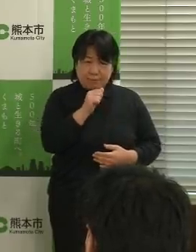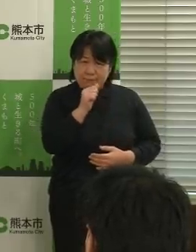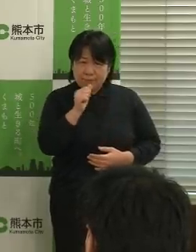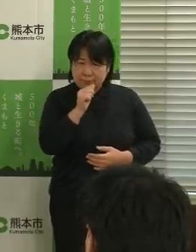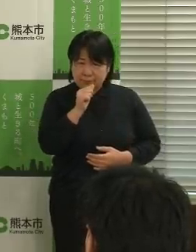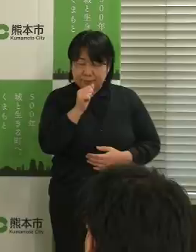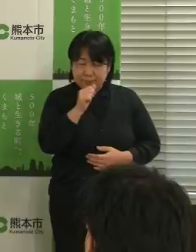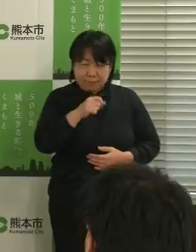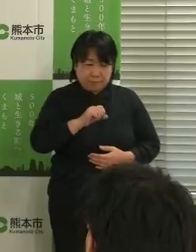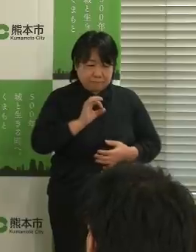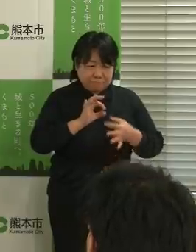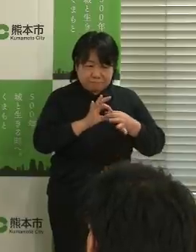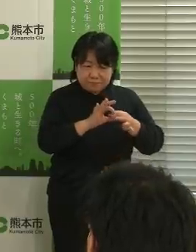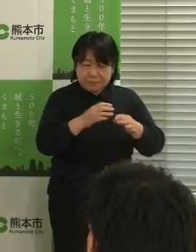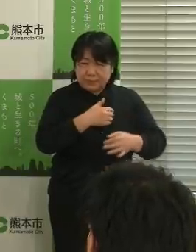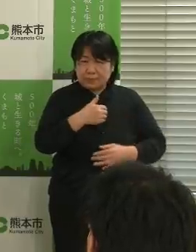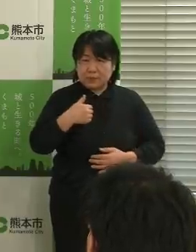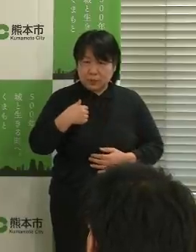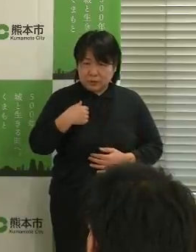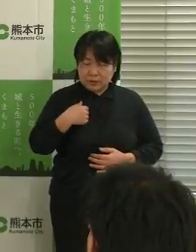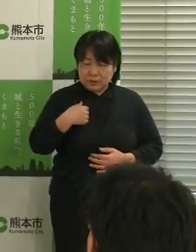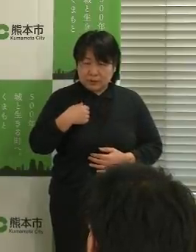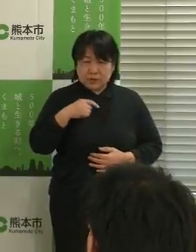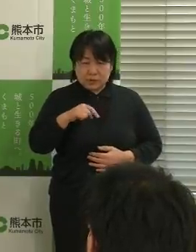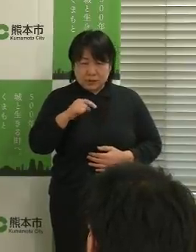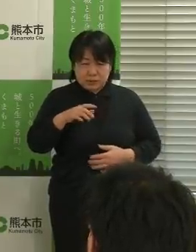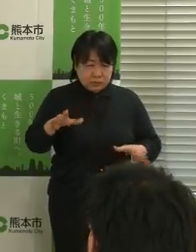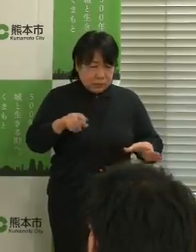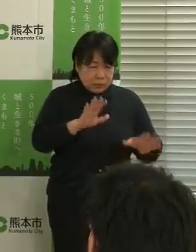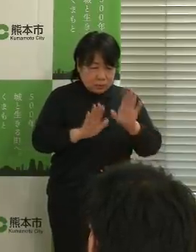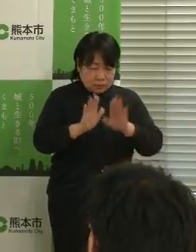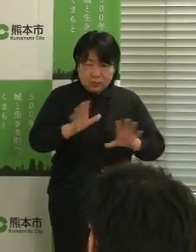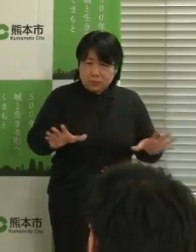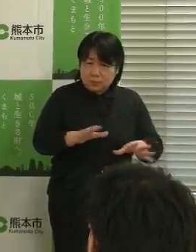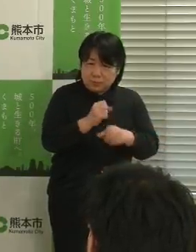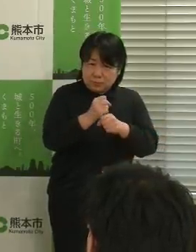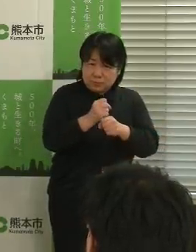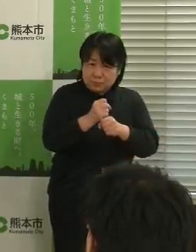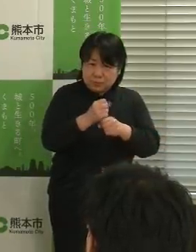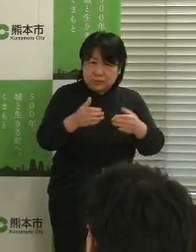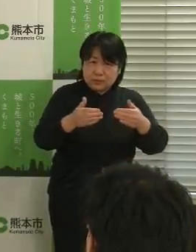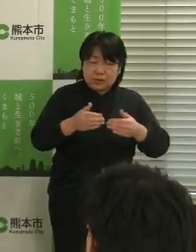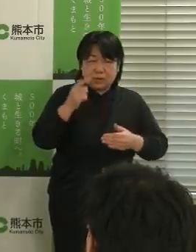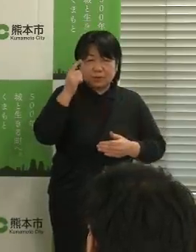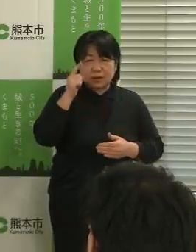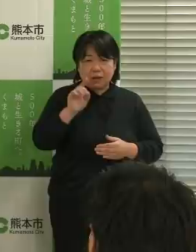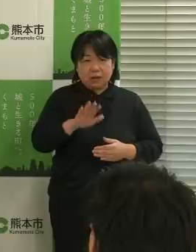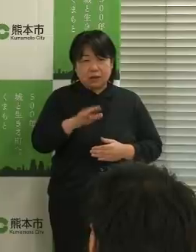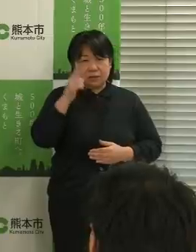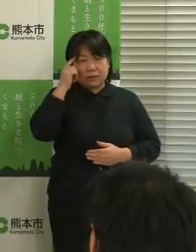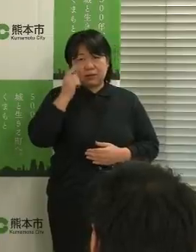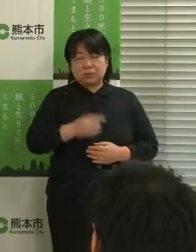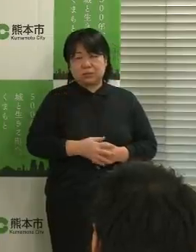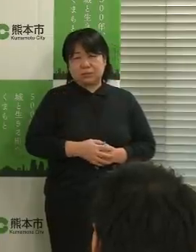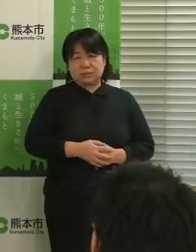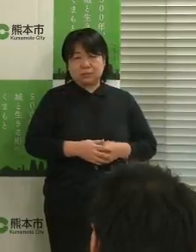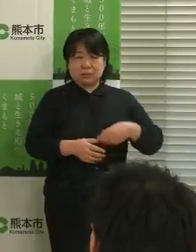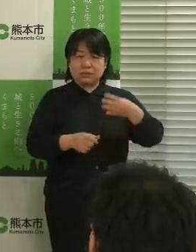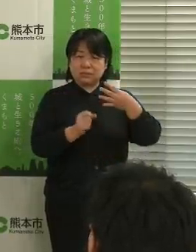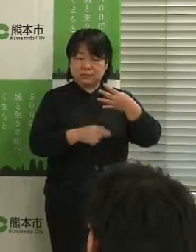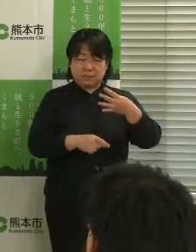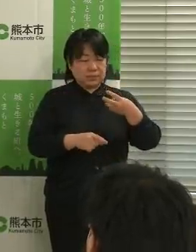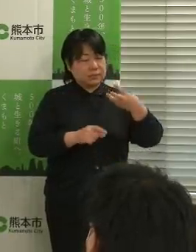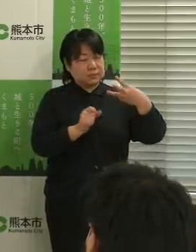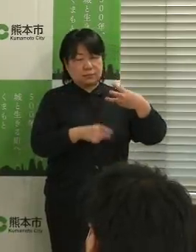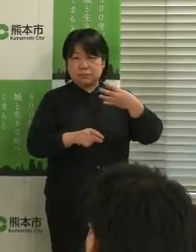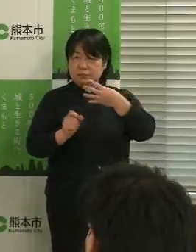ということがまず一つで、その状況を一つは取りまとめる必要があるのかな。ですからそういう意味では、まあ3月から4月に